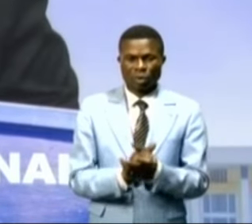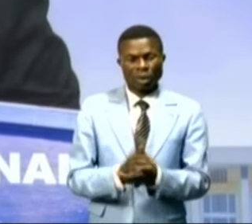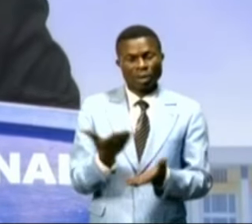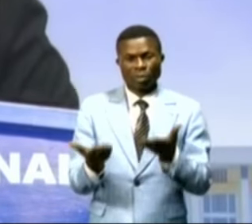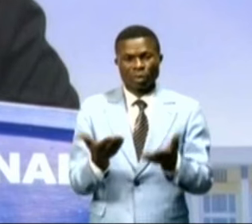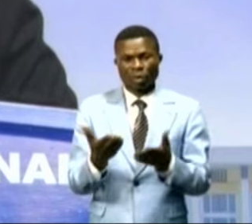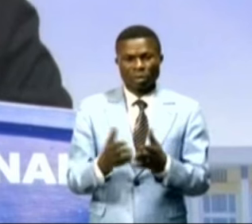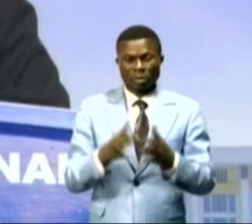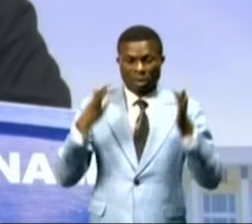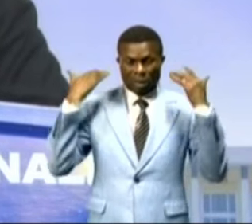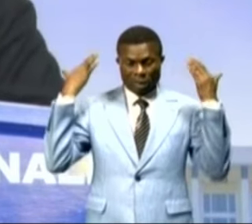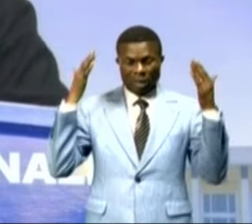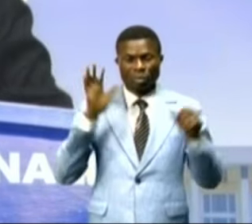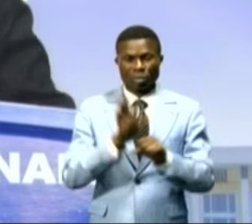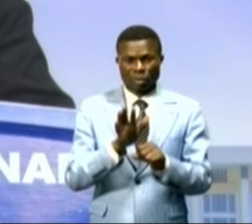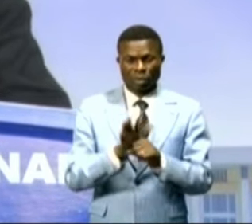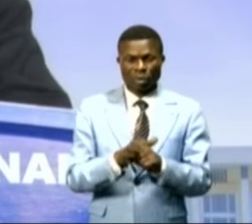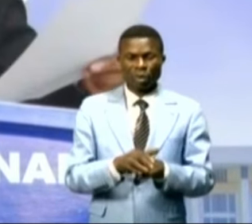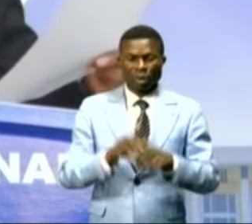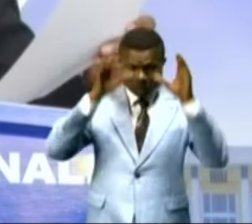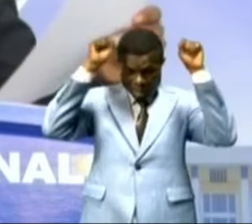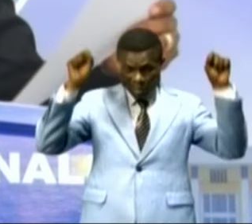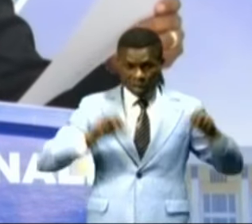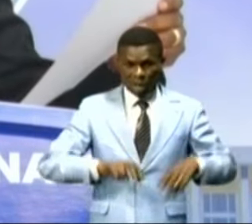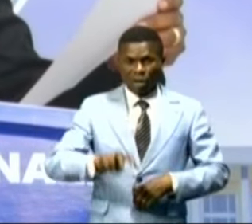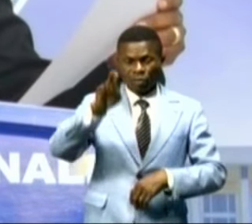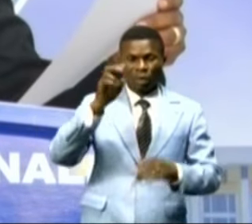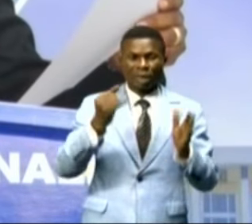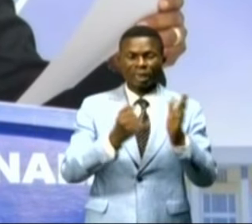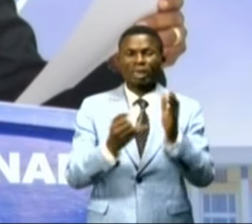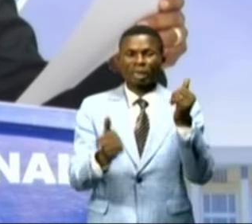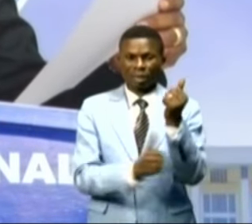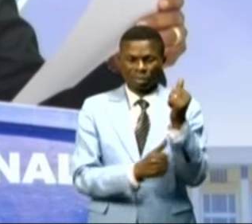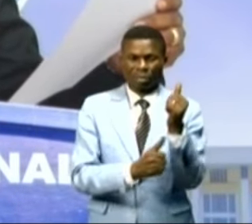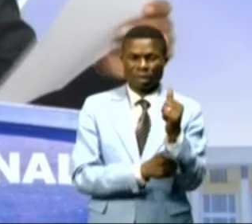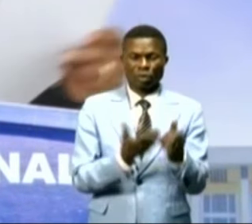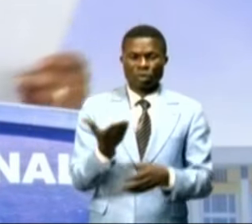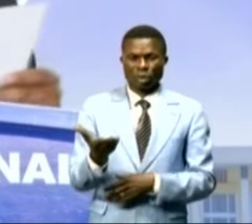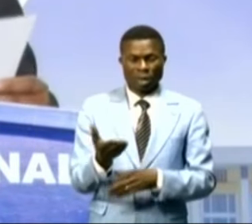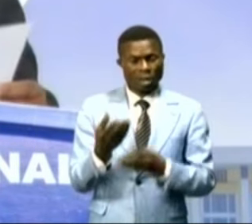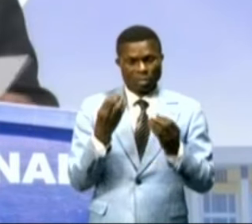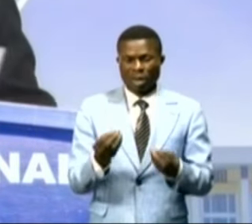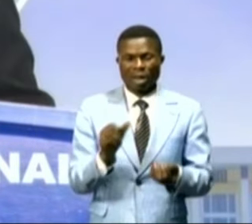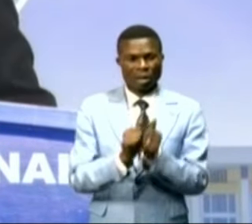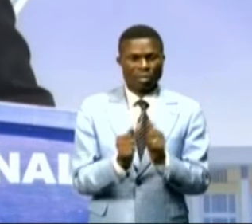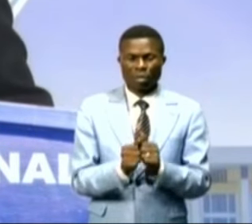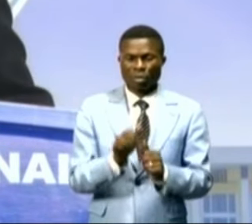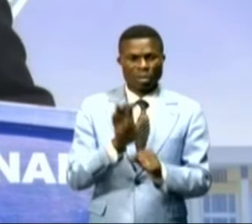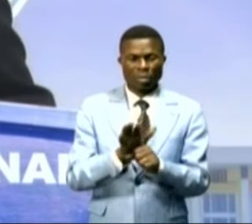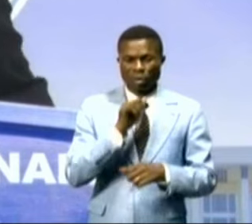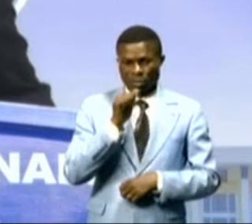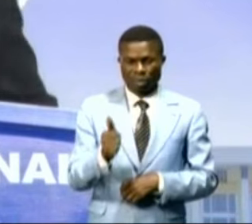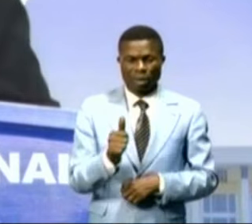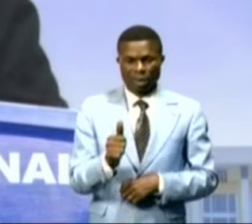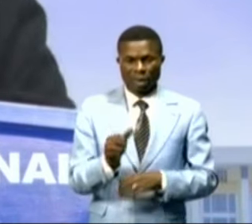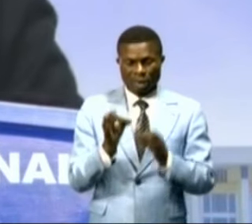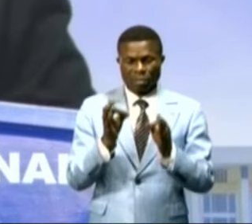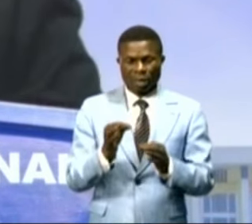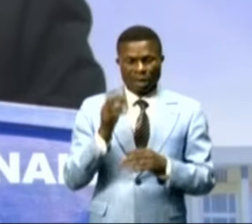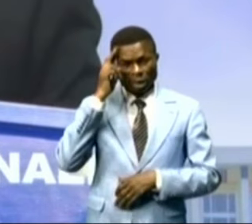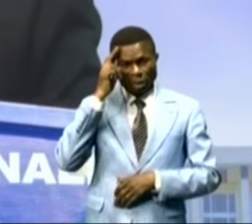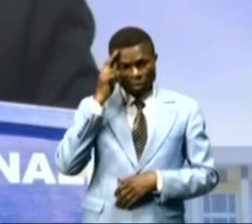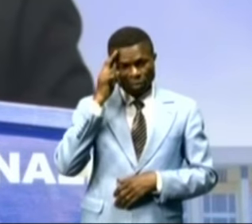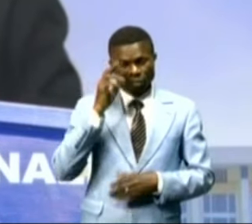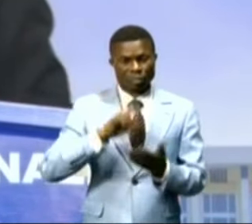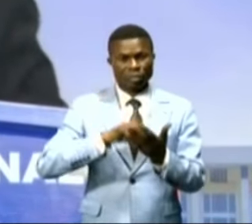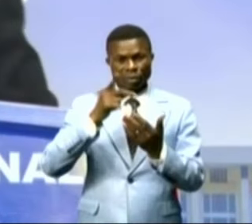le bruit, c'est que le président voyage avec 6 personnes dans sa suite. Je ne trouve pas que ça soit assez. On ne va pas quand même s'imaginer le